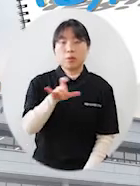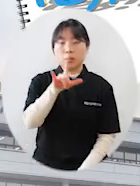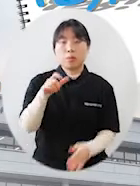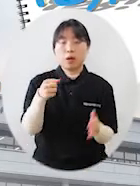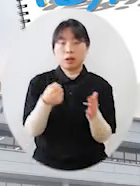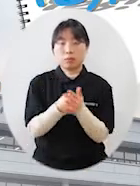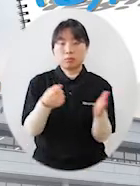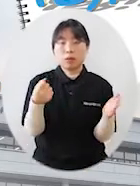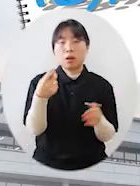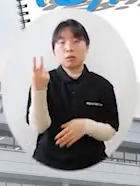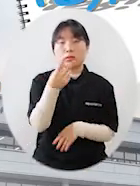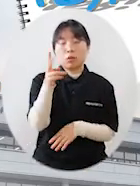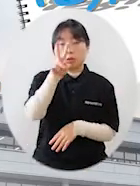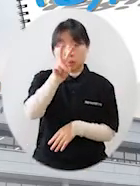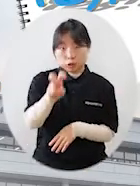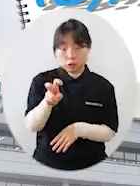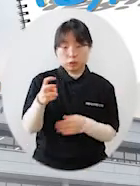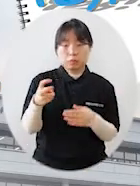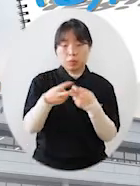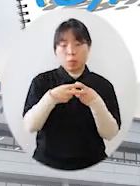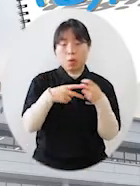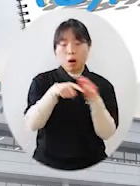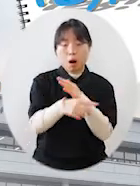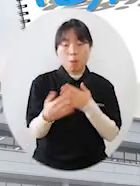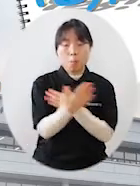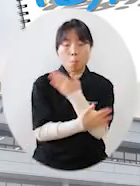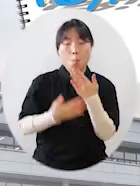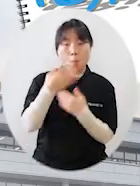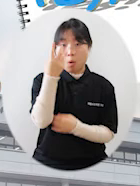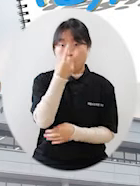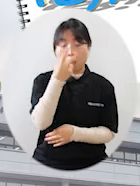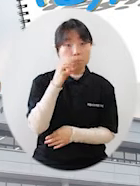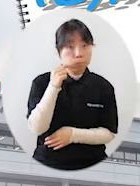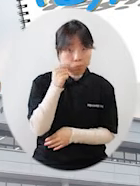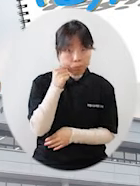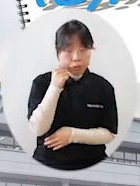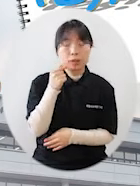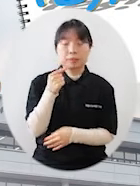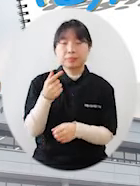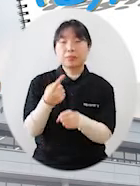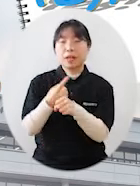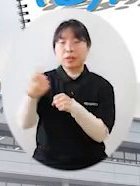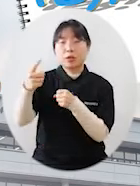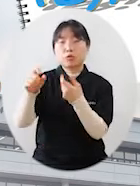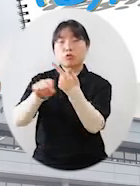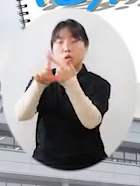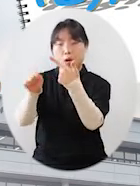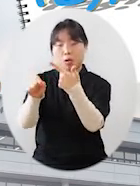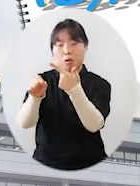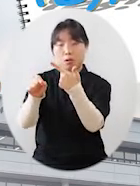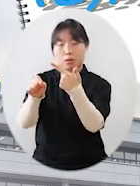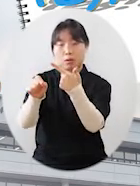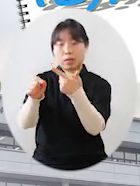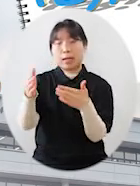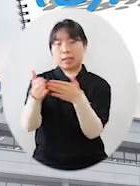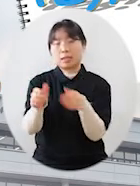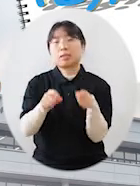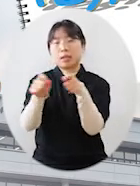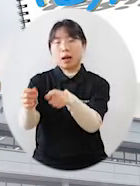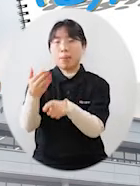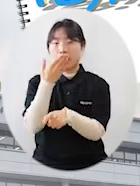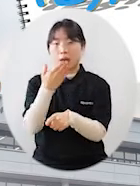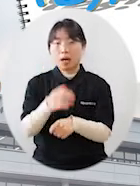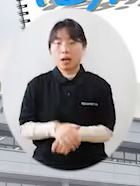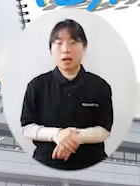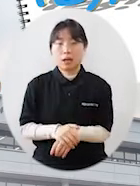코로나19로 2020년도 국가건강검진을 못 받았다면 내년 6월까지 기간 연장이 가능합니다. 공단